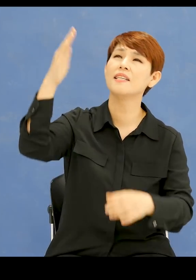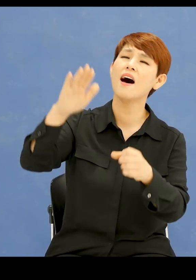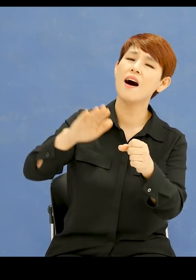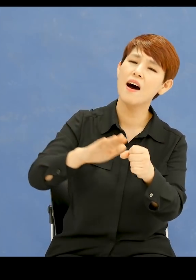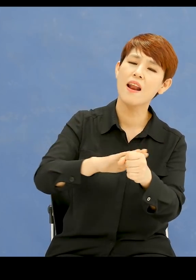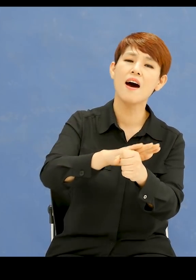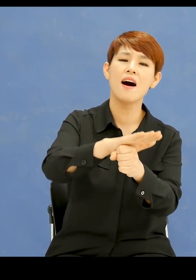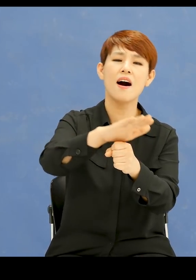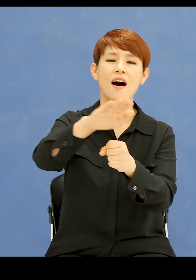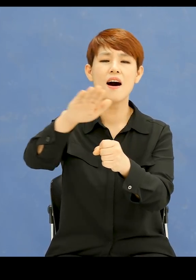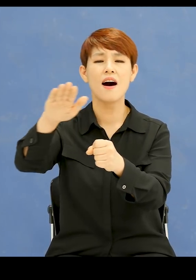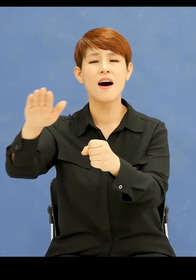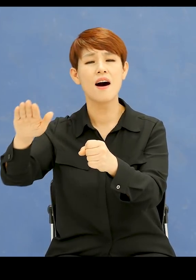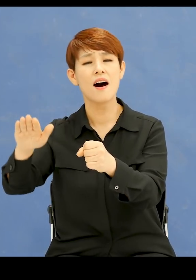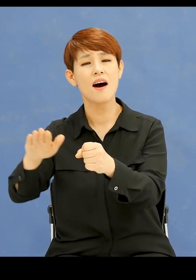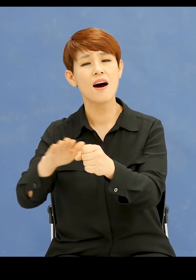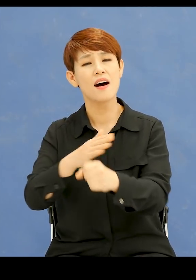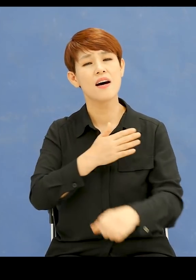그 사랑